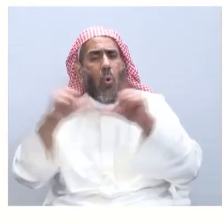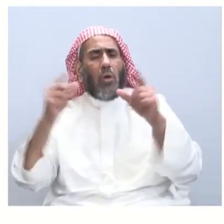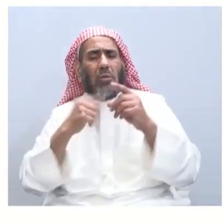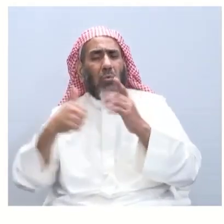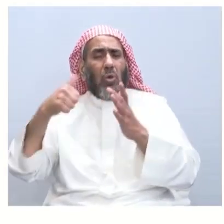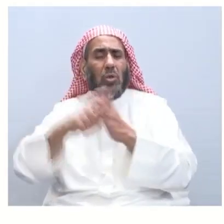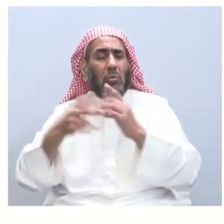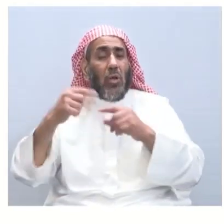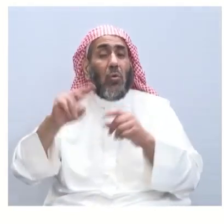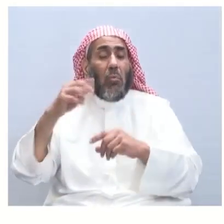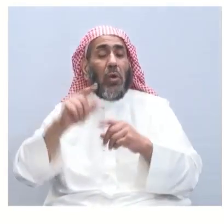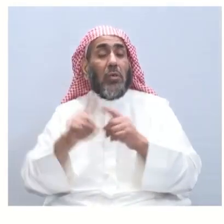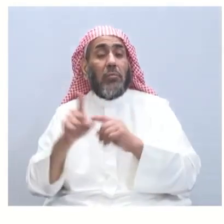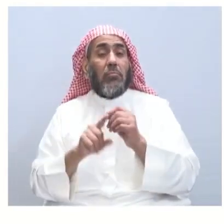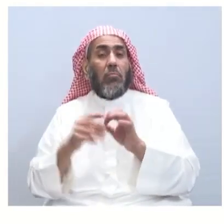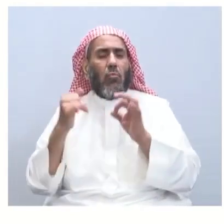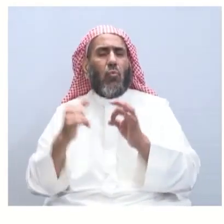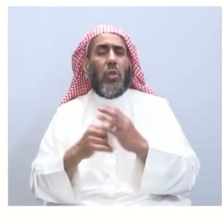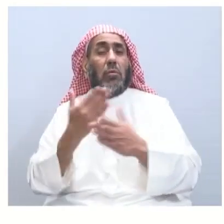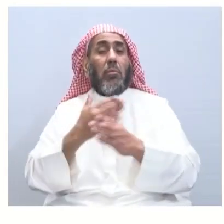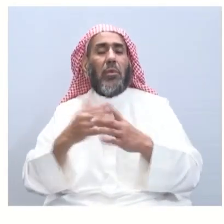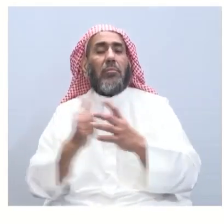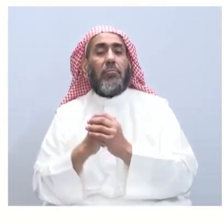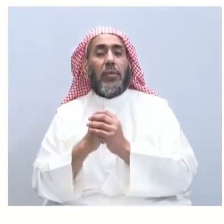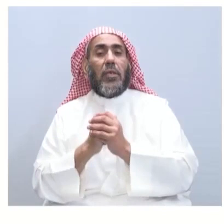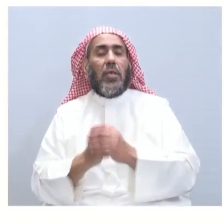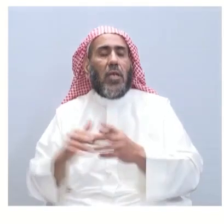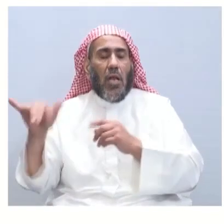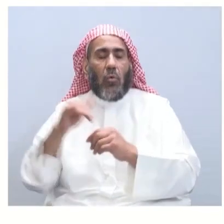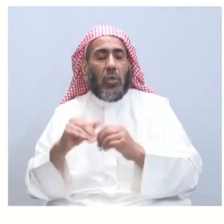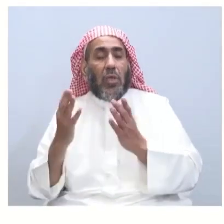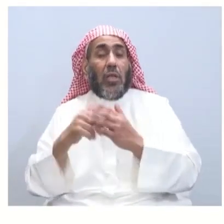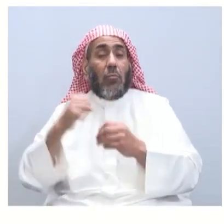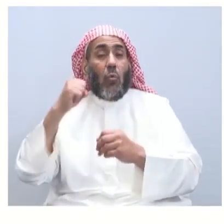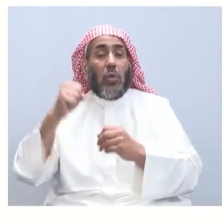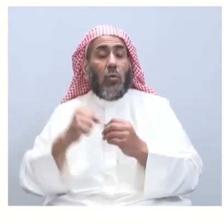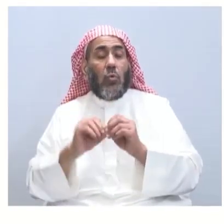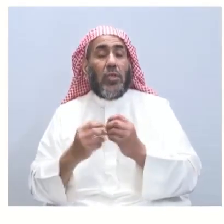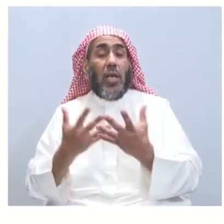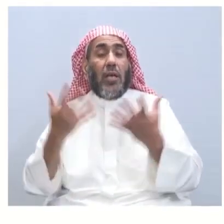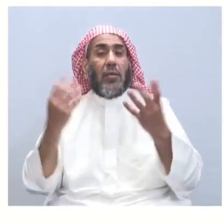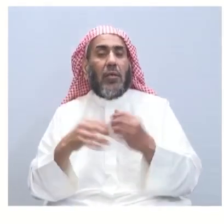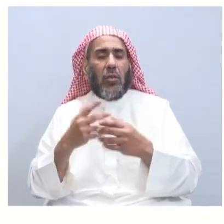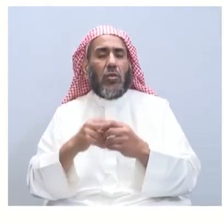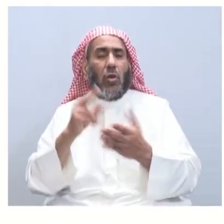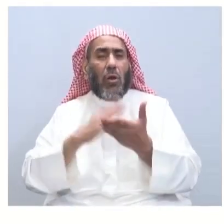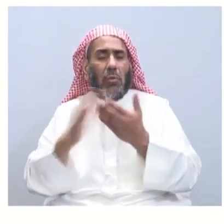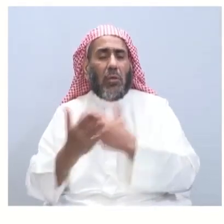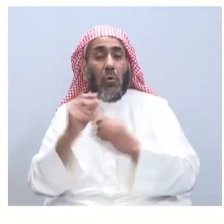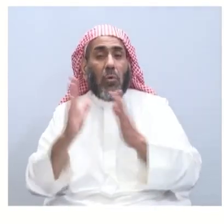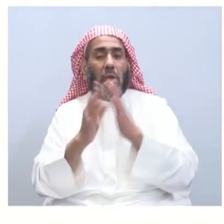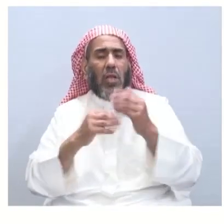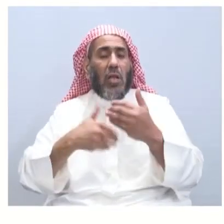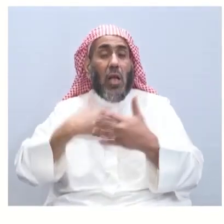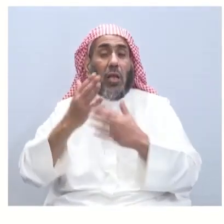وادب العباسي وغير ذلك وايضا هنا هذا سبب كبير جدا لعوده الادب لقوته ولا ازدهاره كثره المطابع والمكتبات التي